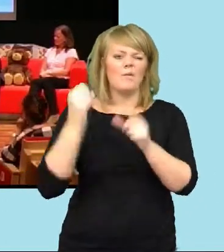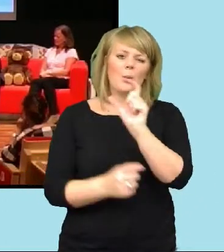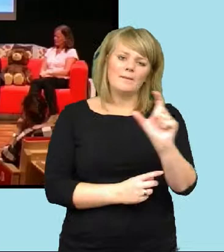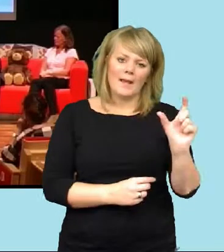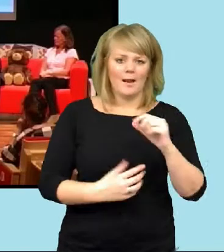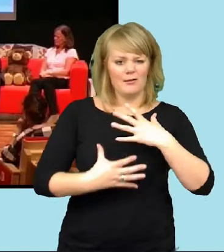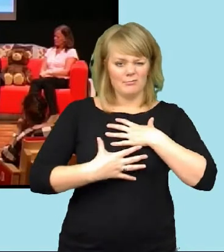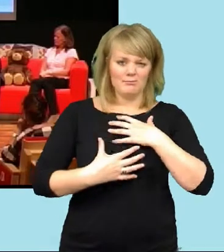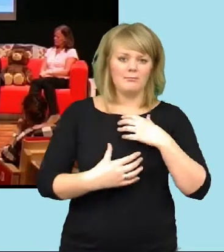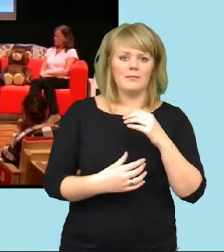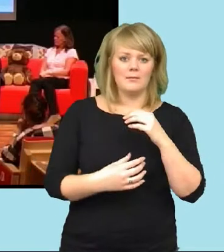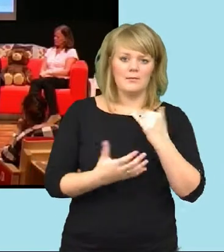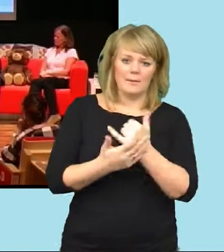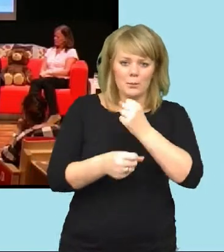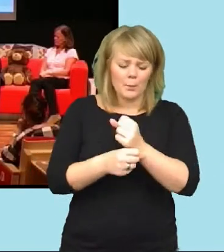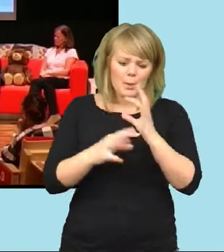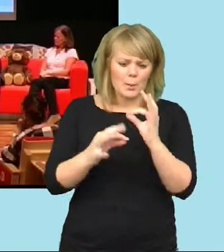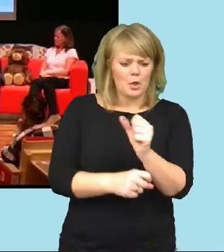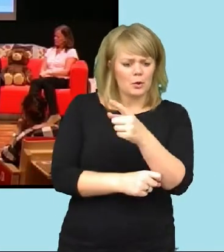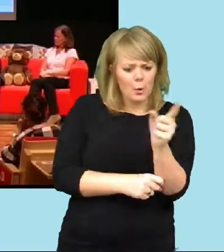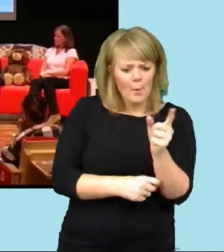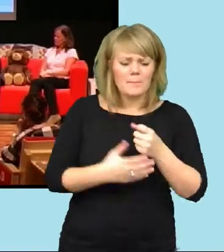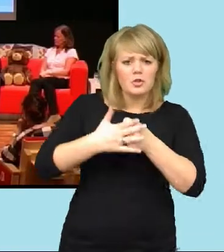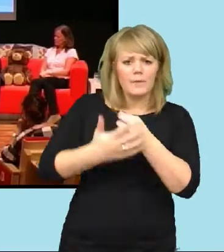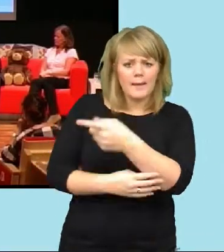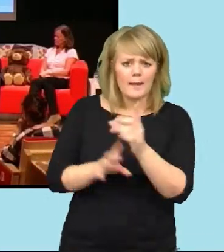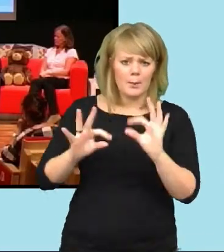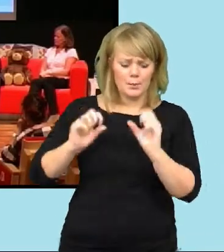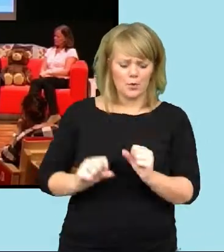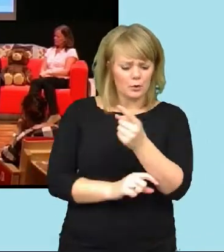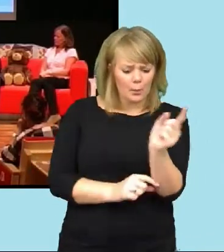att underlätta för att barnen ska komma till tals?